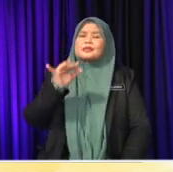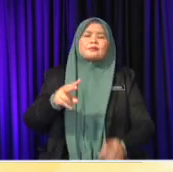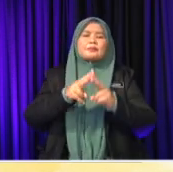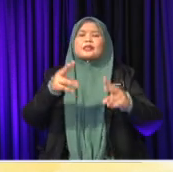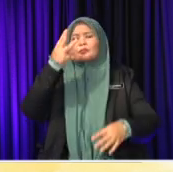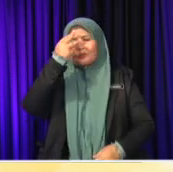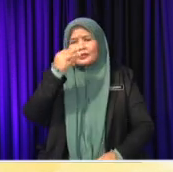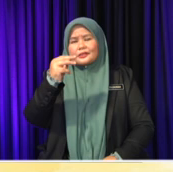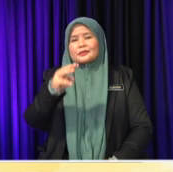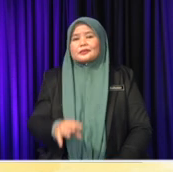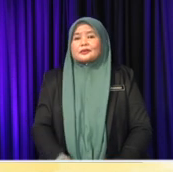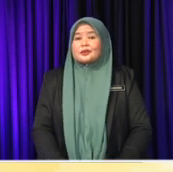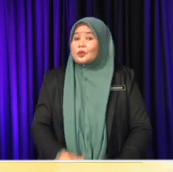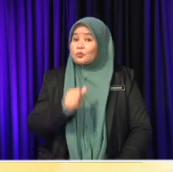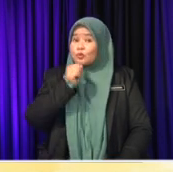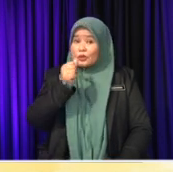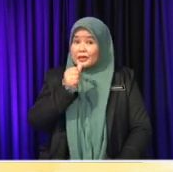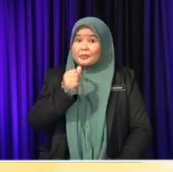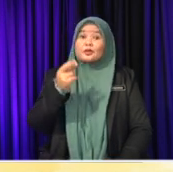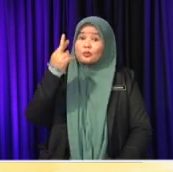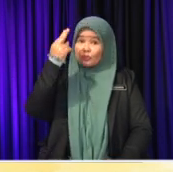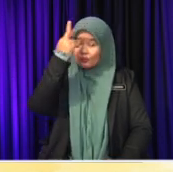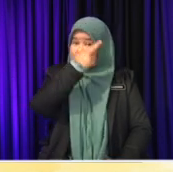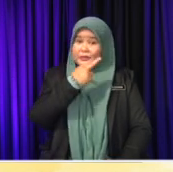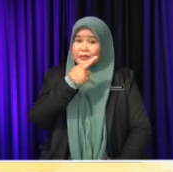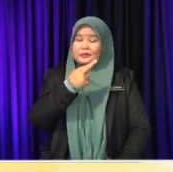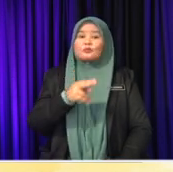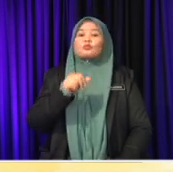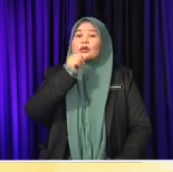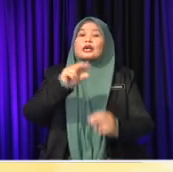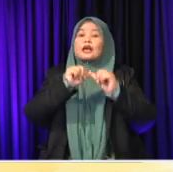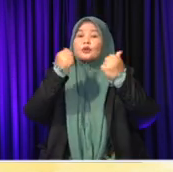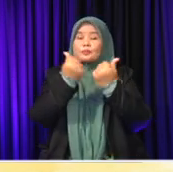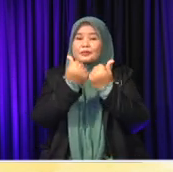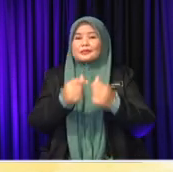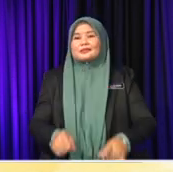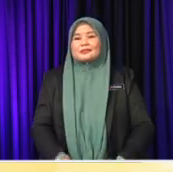mulia bukan rupa parasnya bukan kaum atau bangsanya tetapi